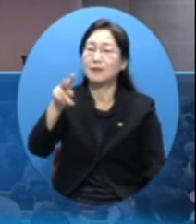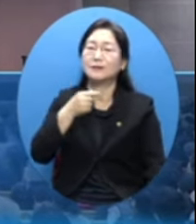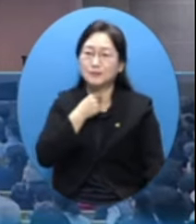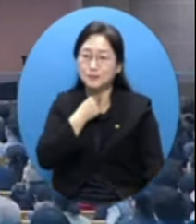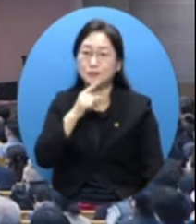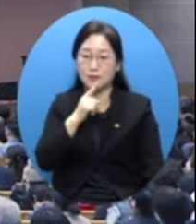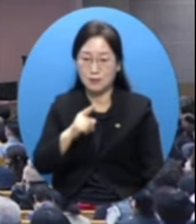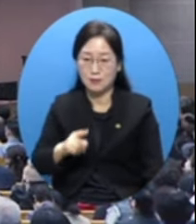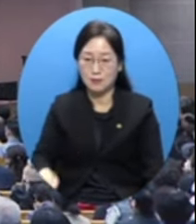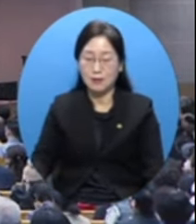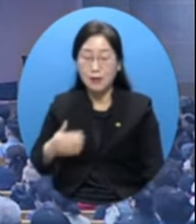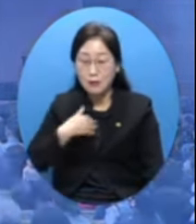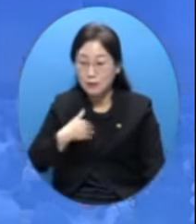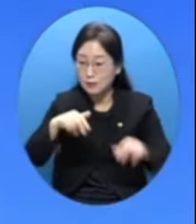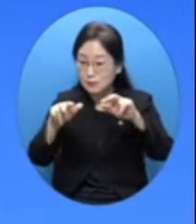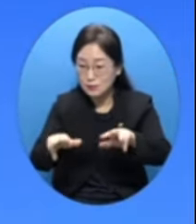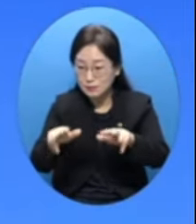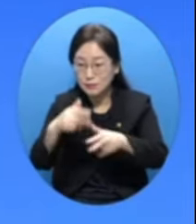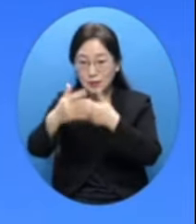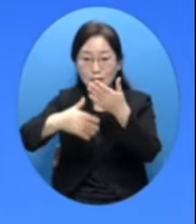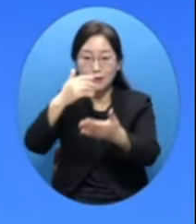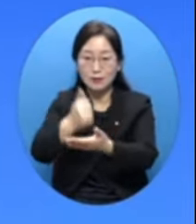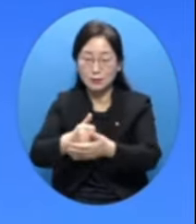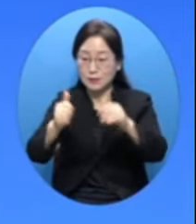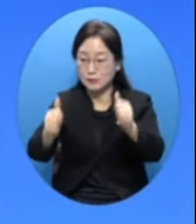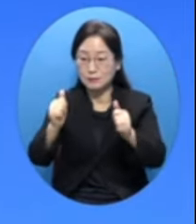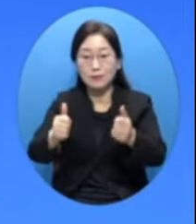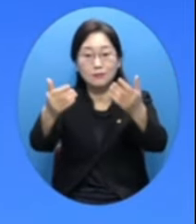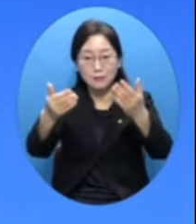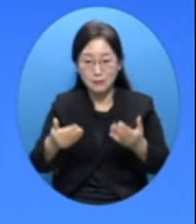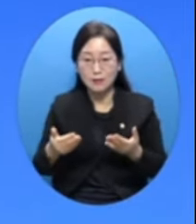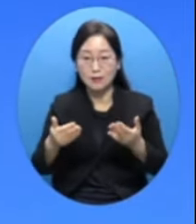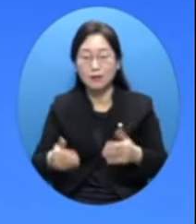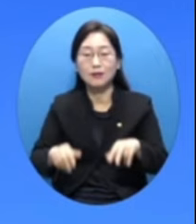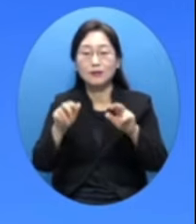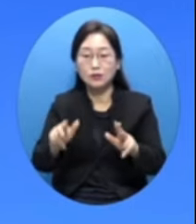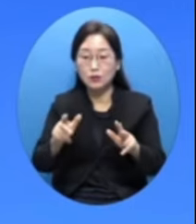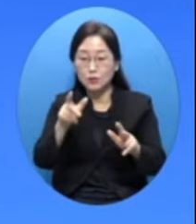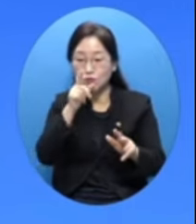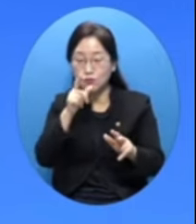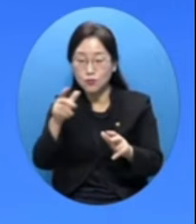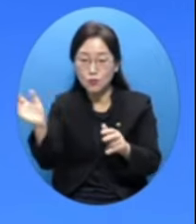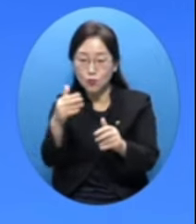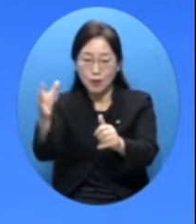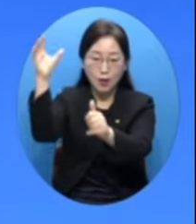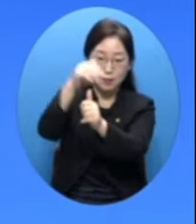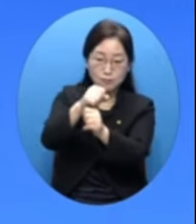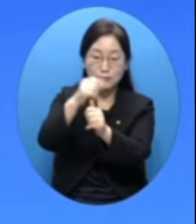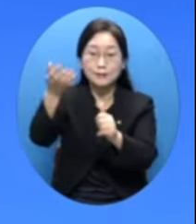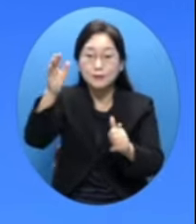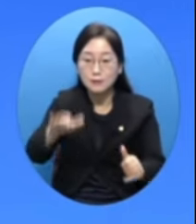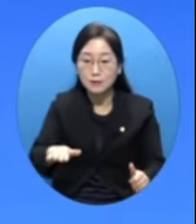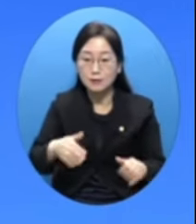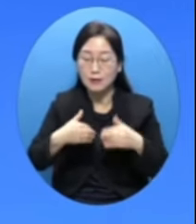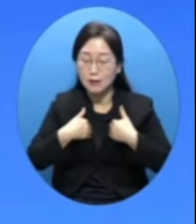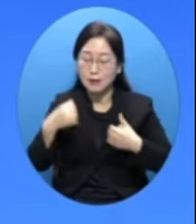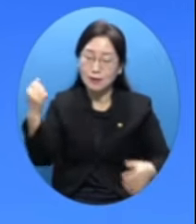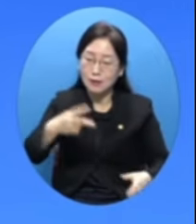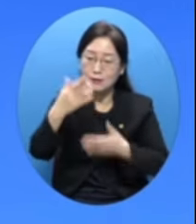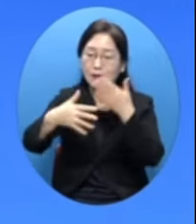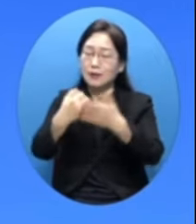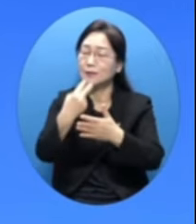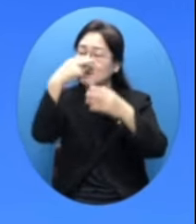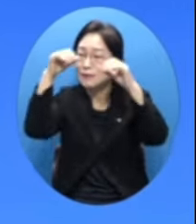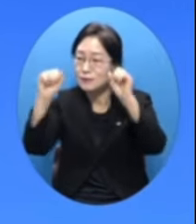고백합니다. 내가 지금 이렇게 하나님의 심판을 받아서 지금 물고기에서 있지만은 난 다시금 하나님에 계신